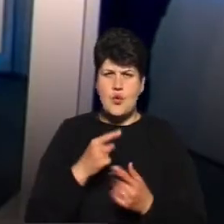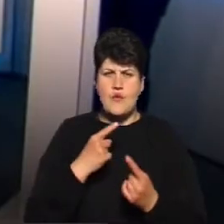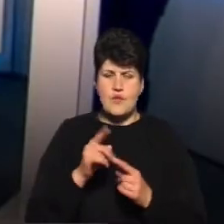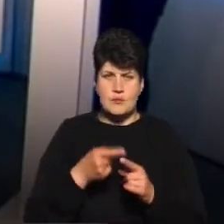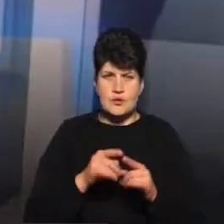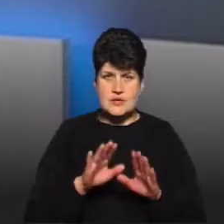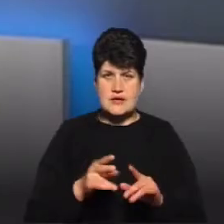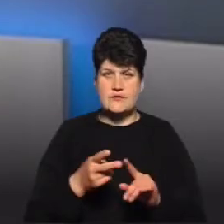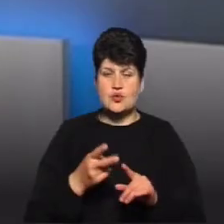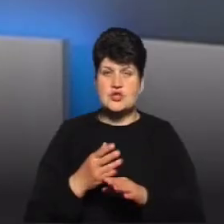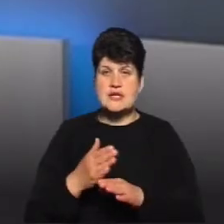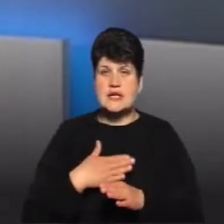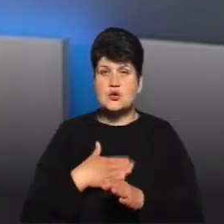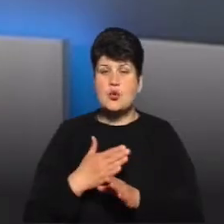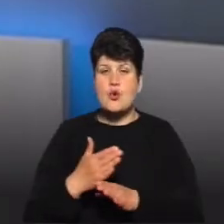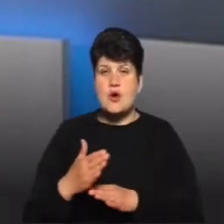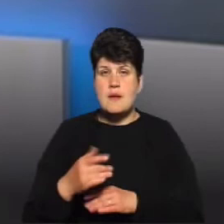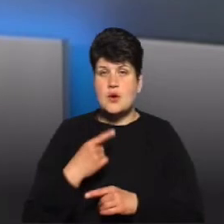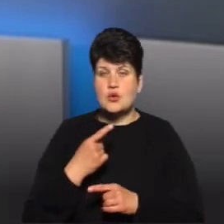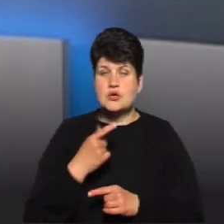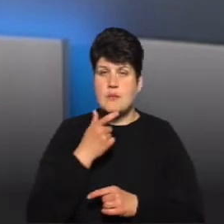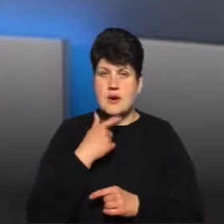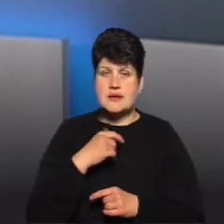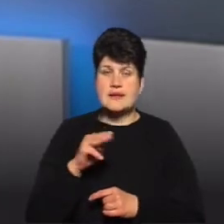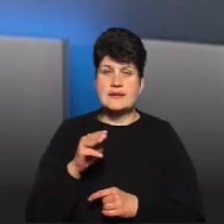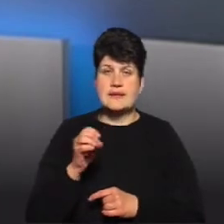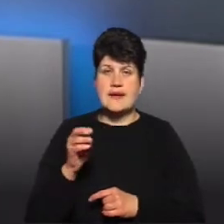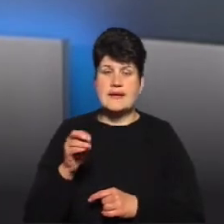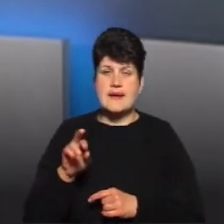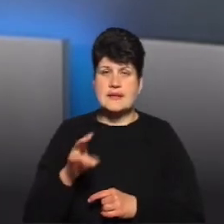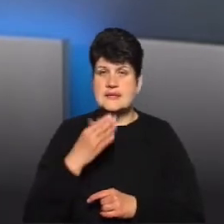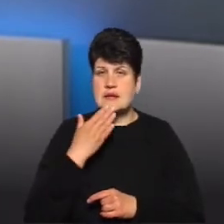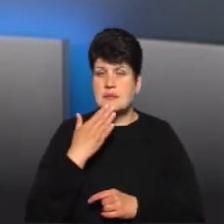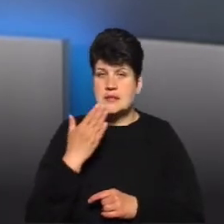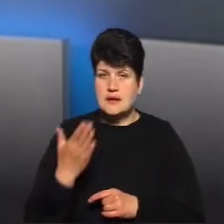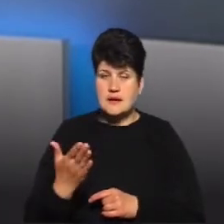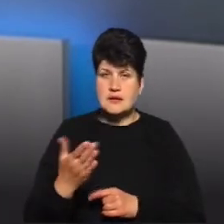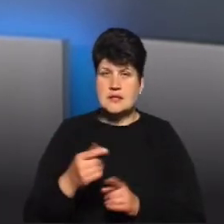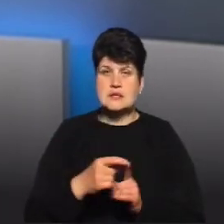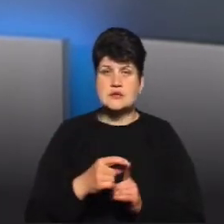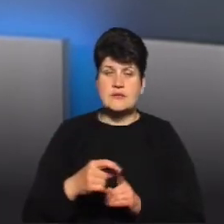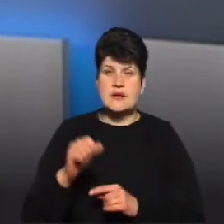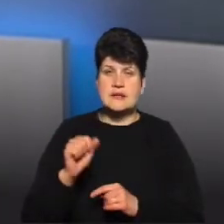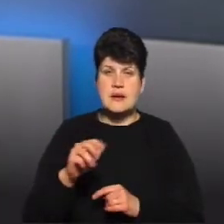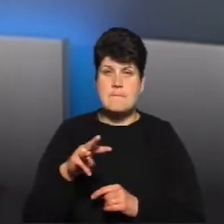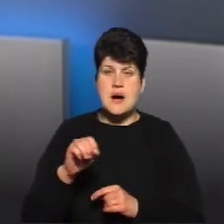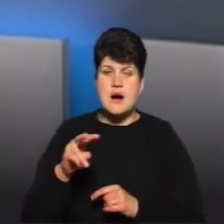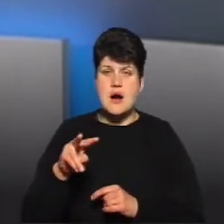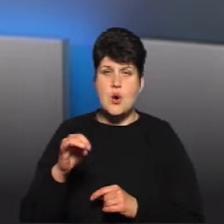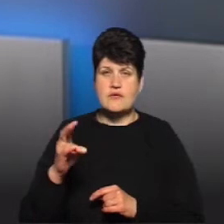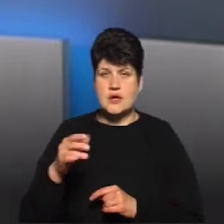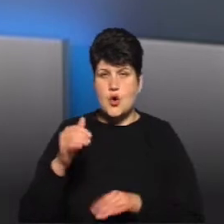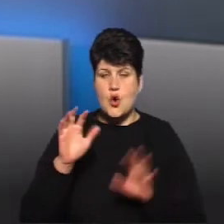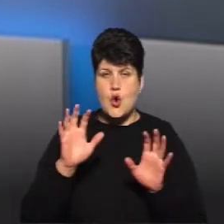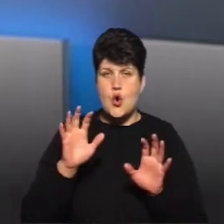нашої програми. Зараз хочеться до пані Тетяни запитати. За словами Андрія Мальованого, голови Державної екологічної інспекції, він